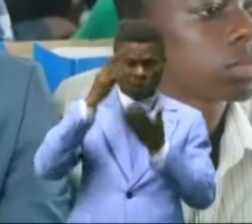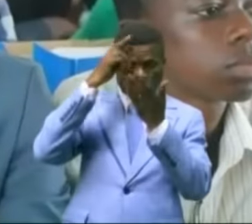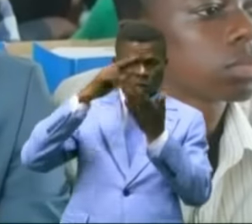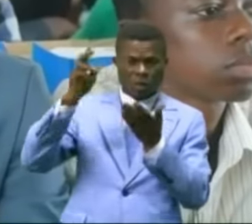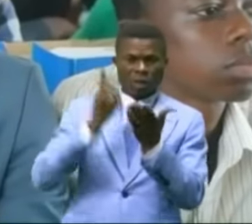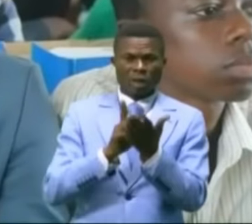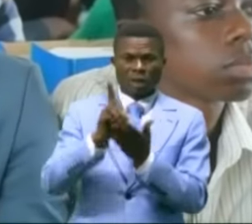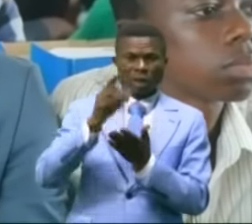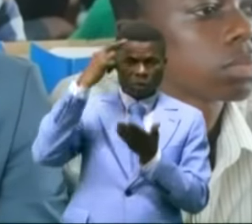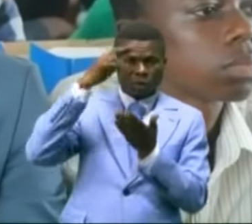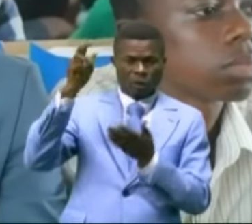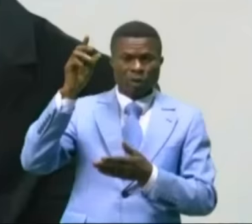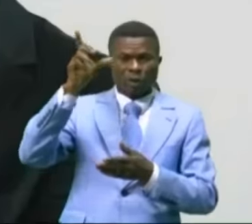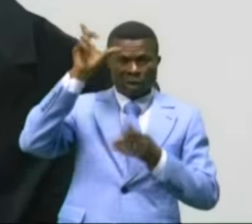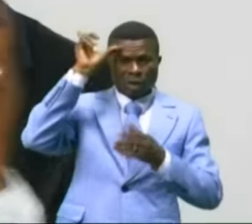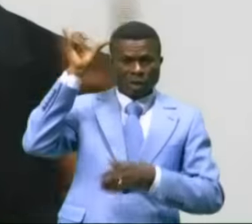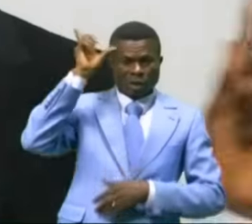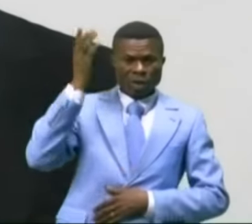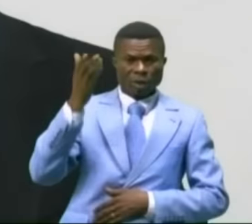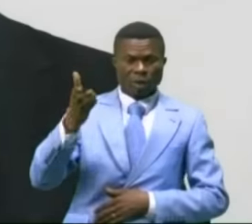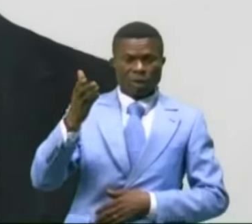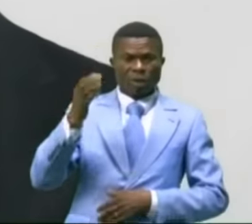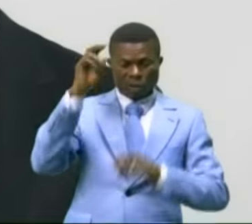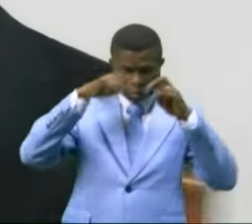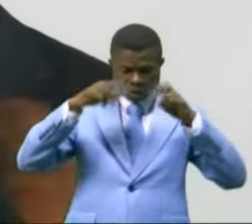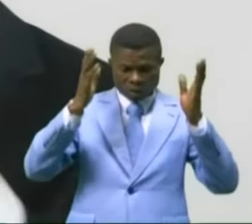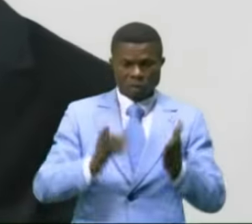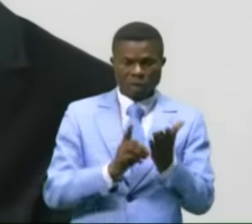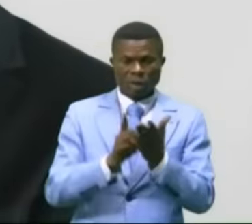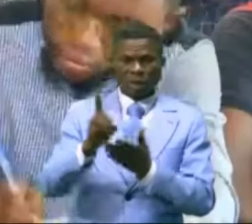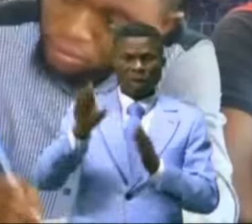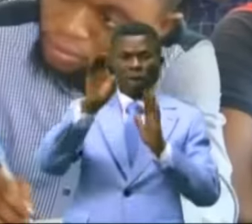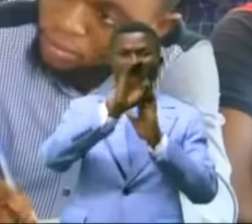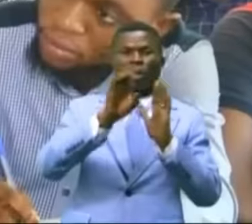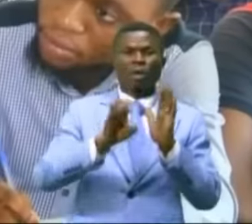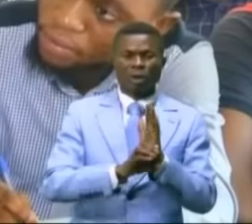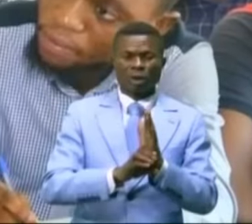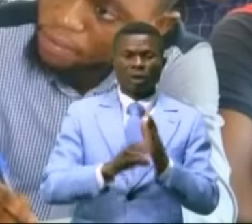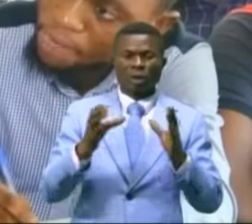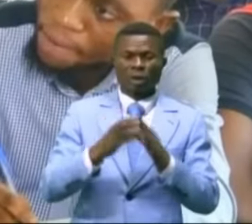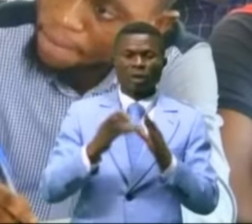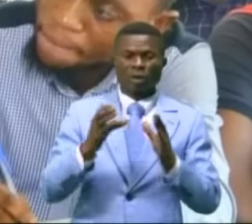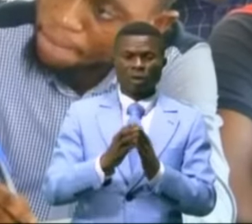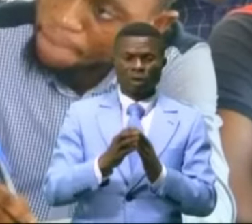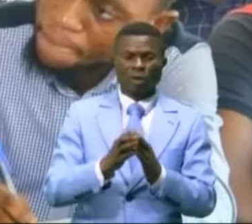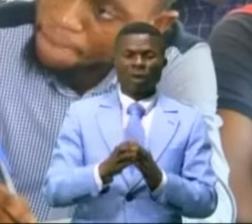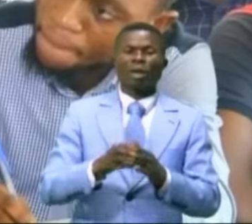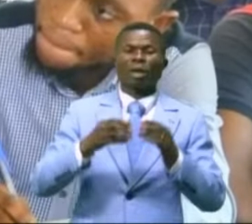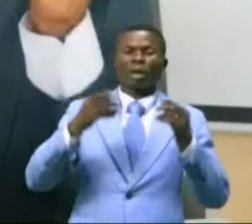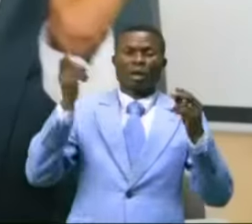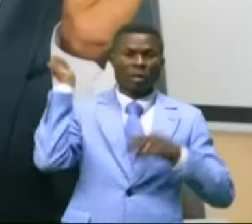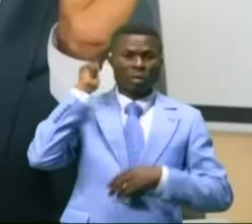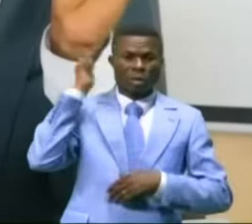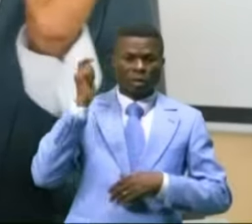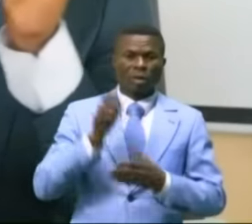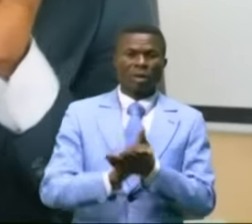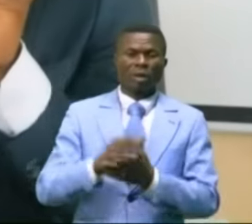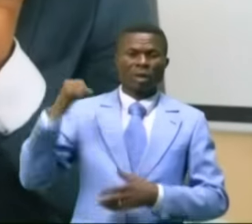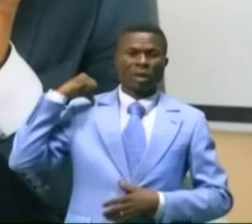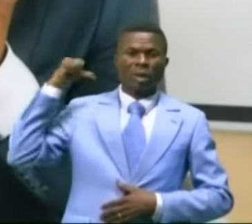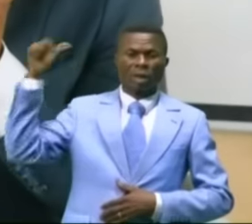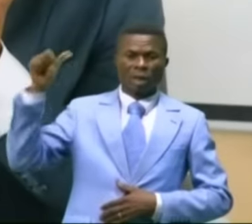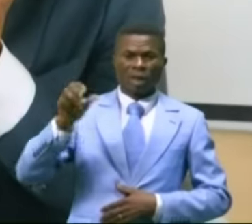droit de l'Université de Lubumbashi, chercheur en droit constitutionnel, avec comme orateur le professeur André Mbata